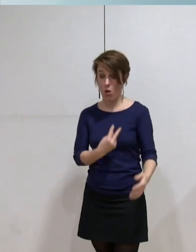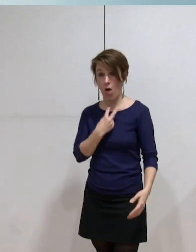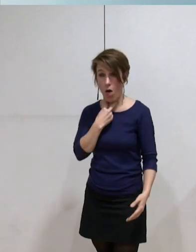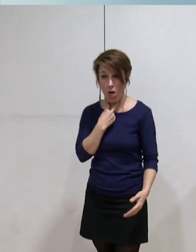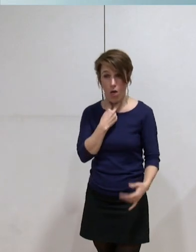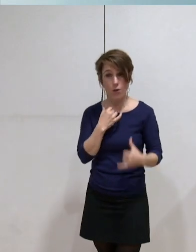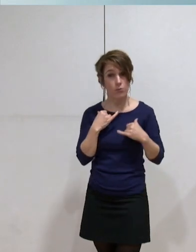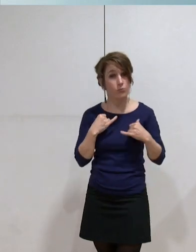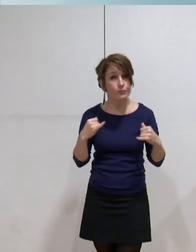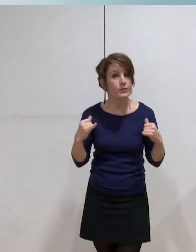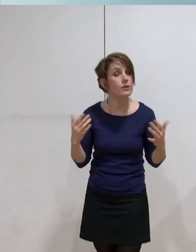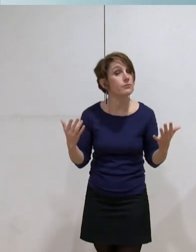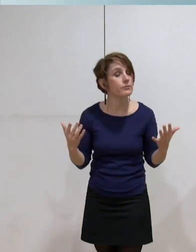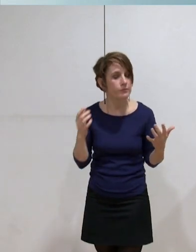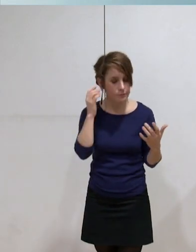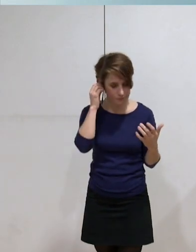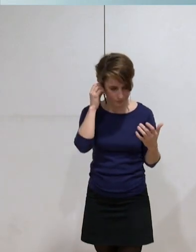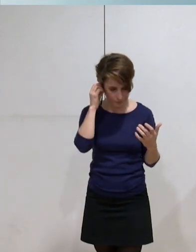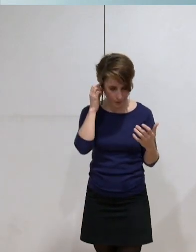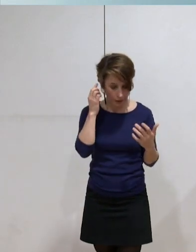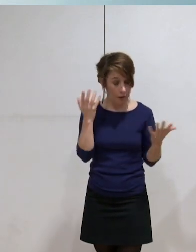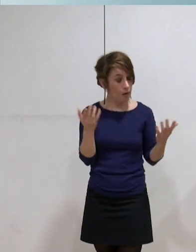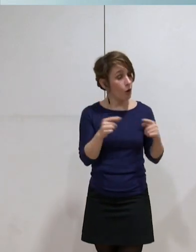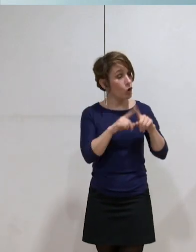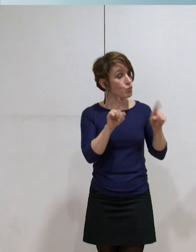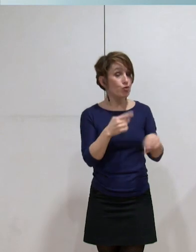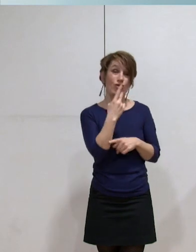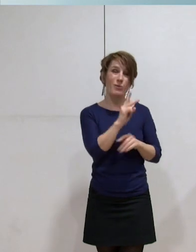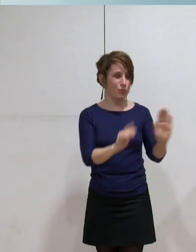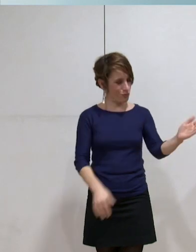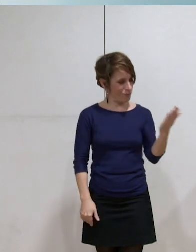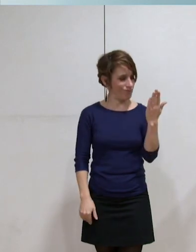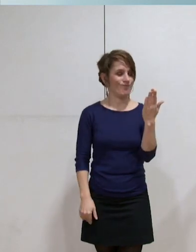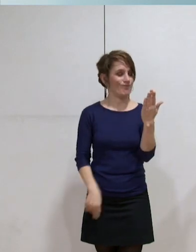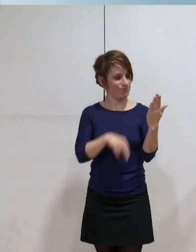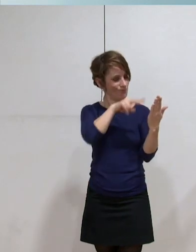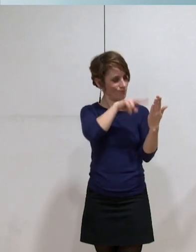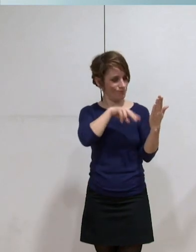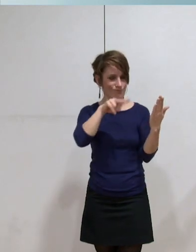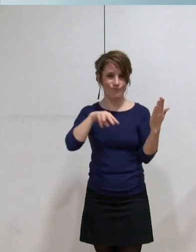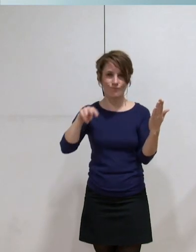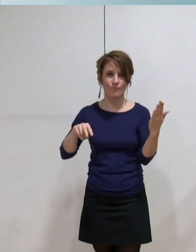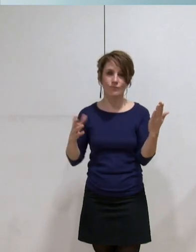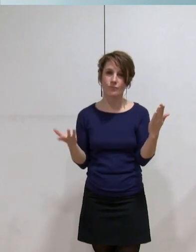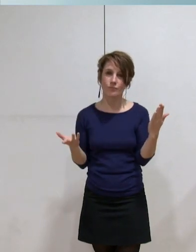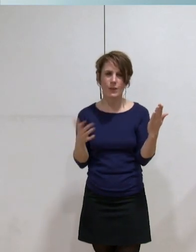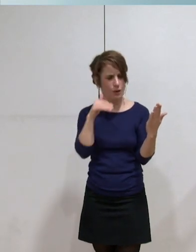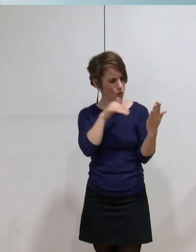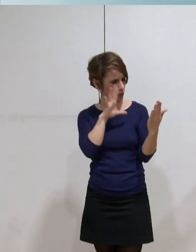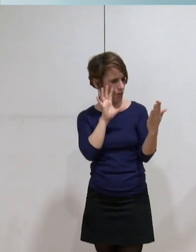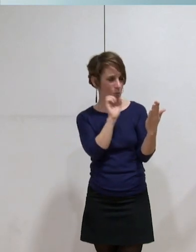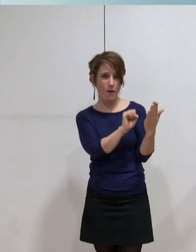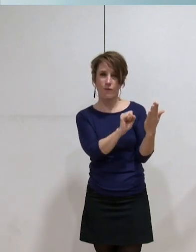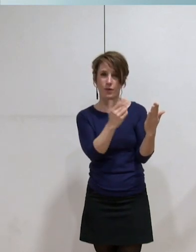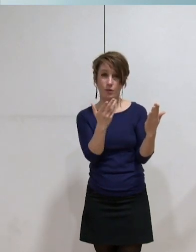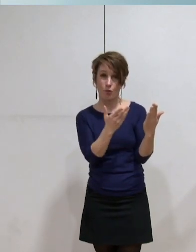évidemment votre budget l'une des principales caractéristiques de votre budget c'est